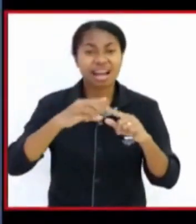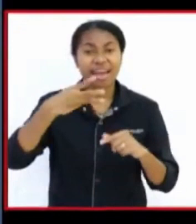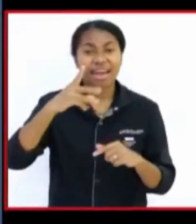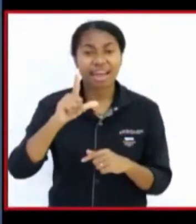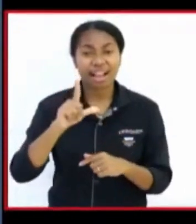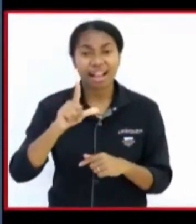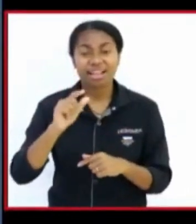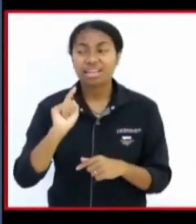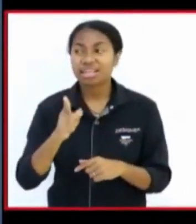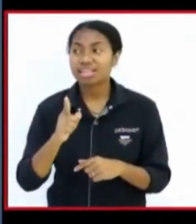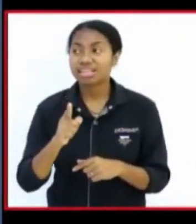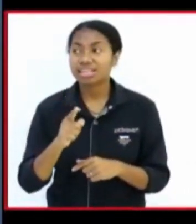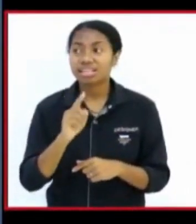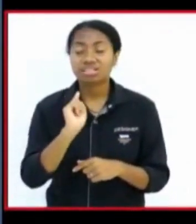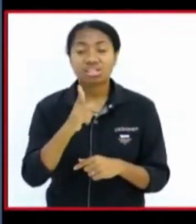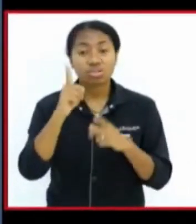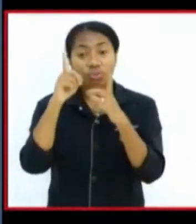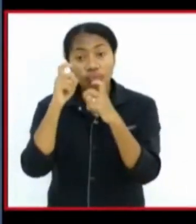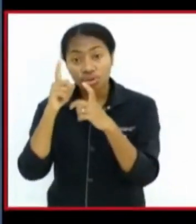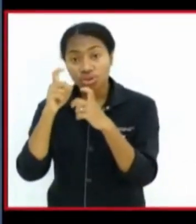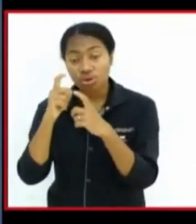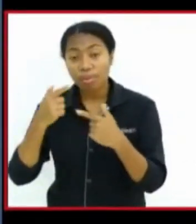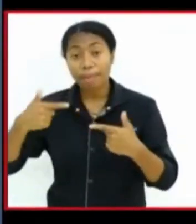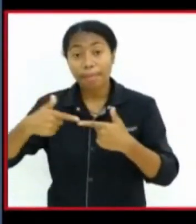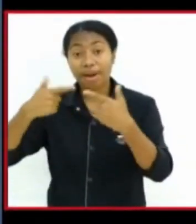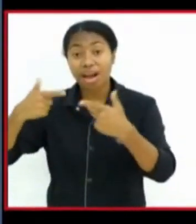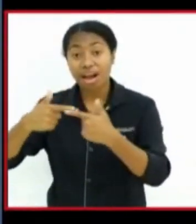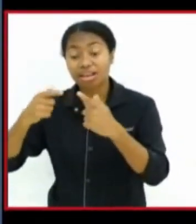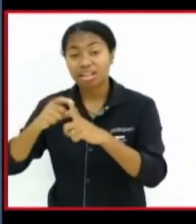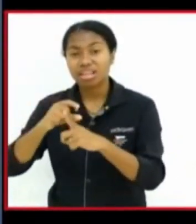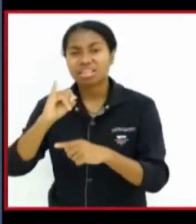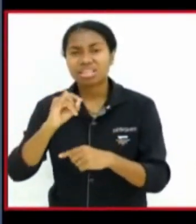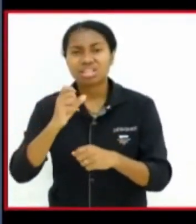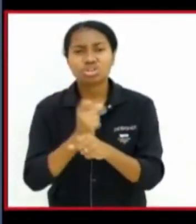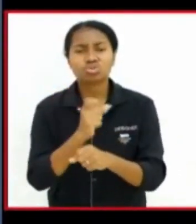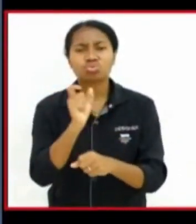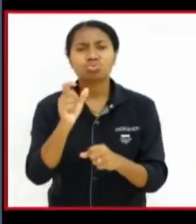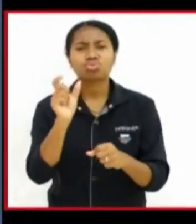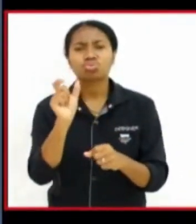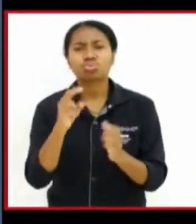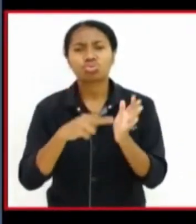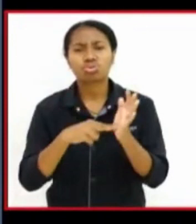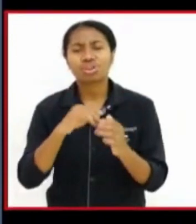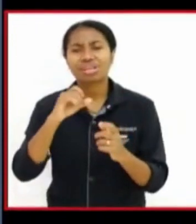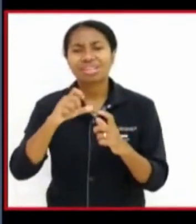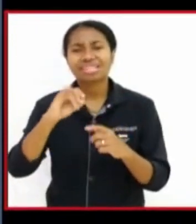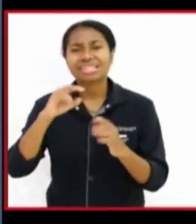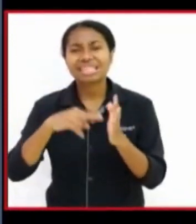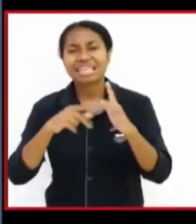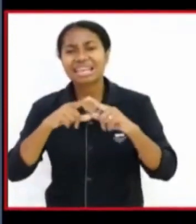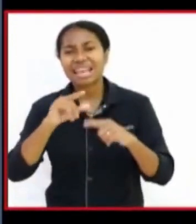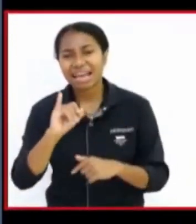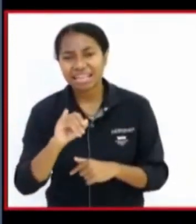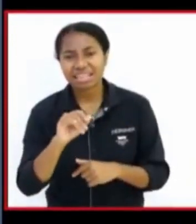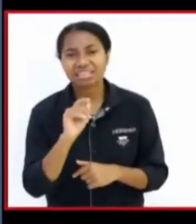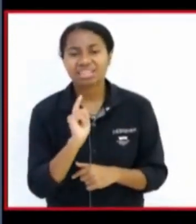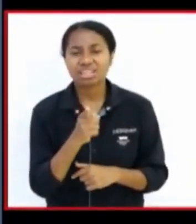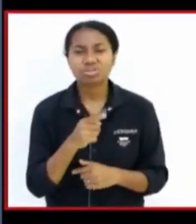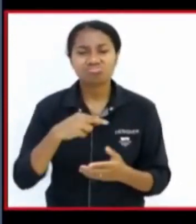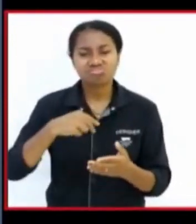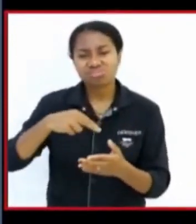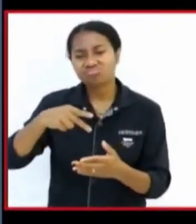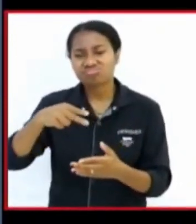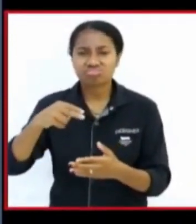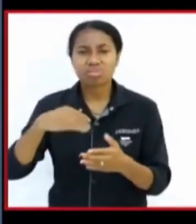foto di mana peperangan di gurun Sinai Bruce ini waktu itu adalah dalam